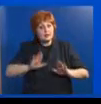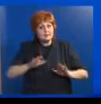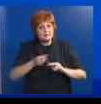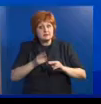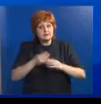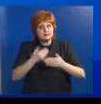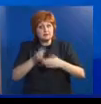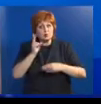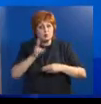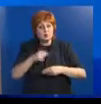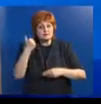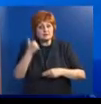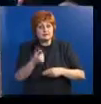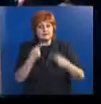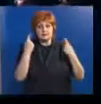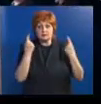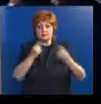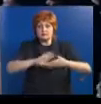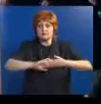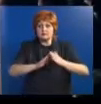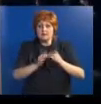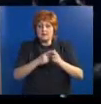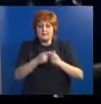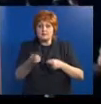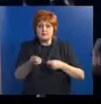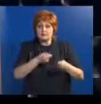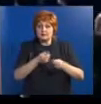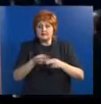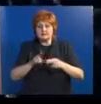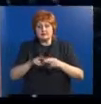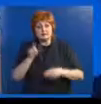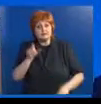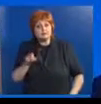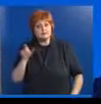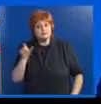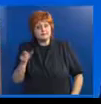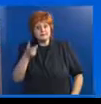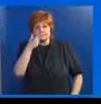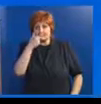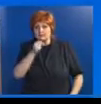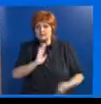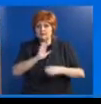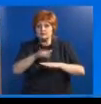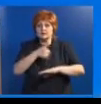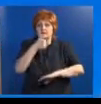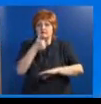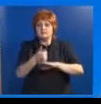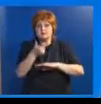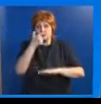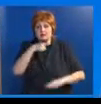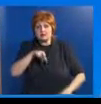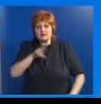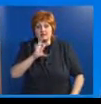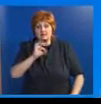конца недели заключат сотни крупных сделок между правительствами стран и регионов и предпринимателями. Ставропольскую делегацию возглавил глава Ставрополья